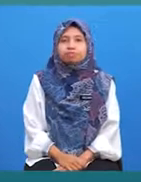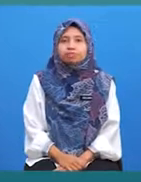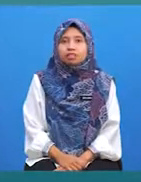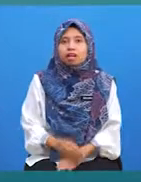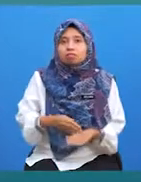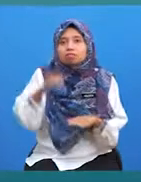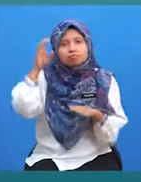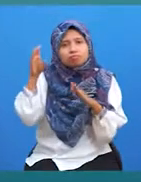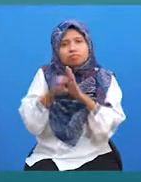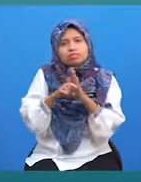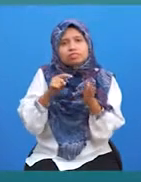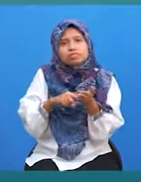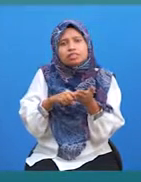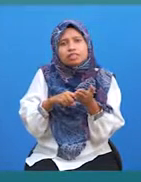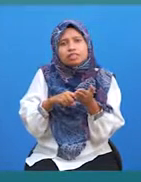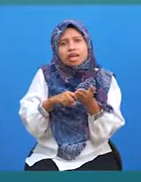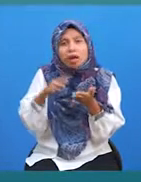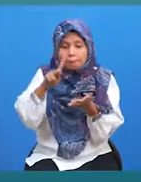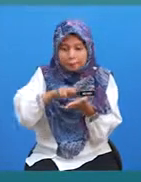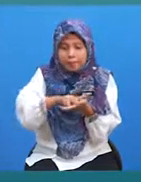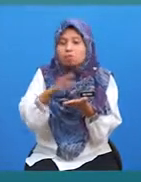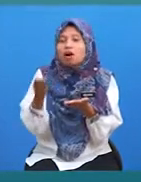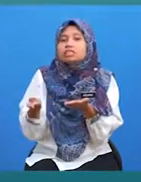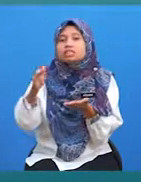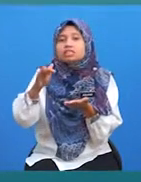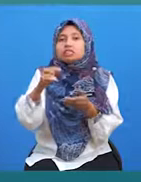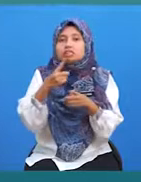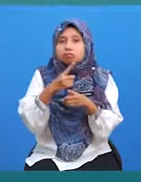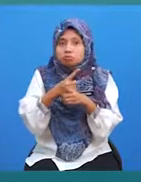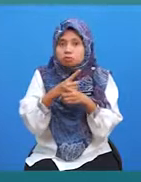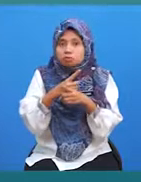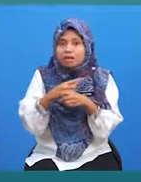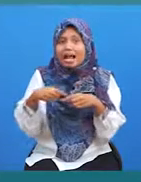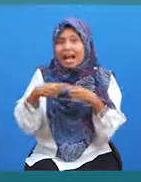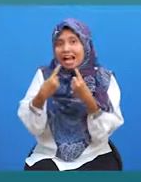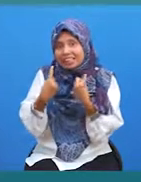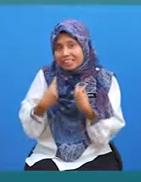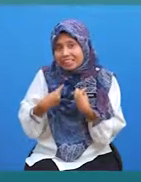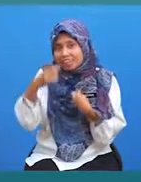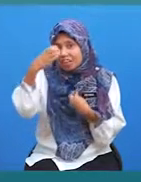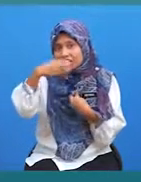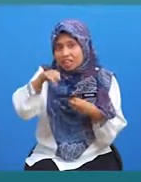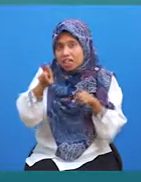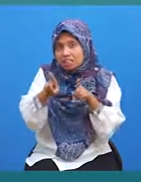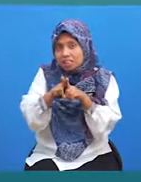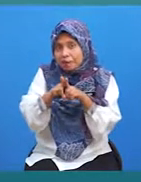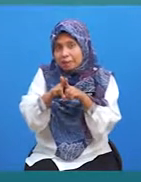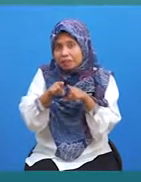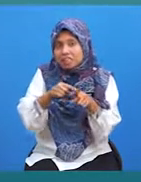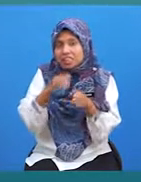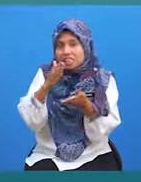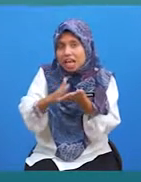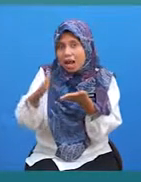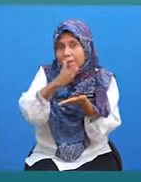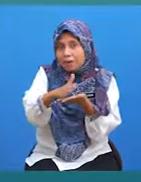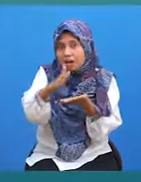Pada gambar ini, peribahasa yang sesuai ialah hati gajah sama dilapah, hati kuman